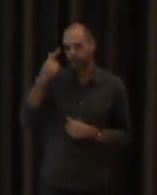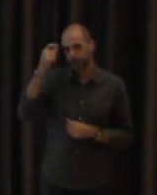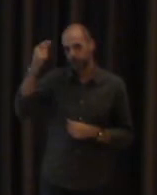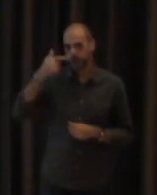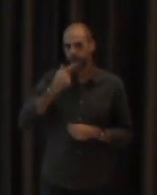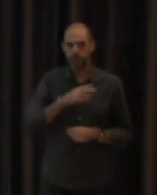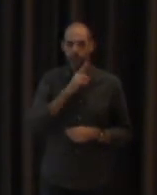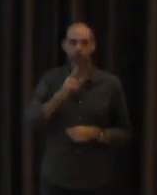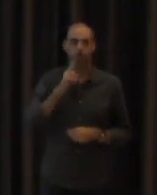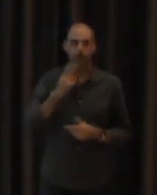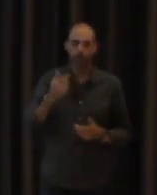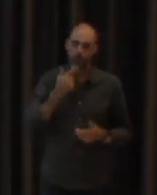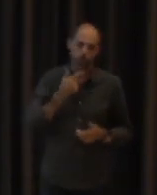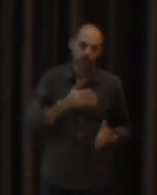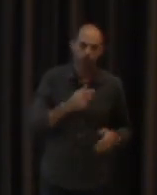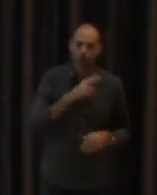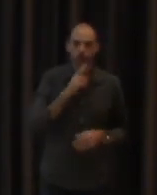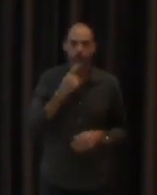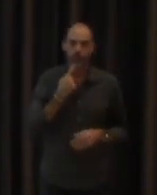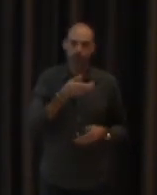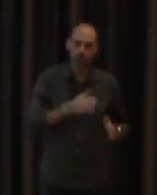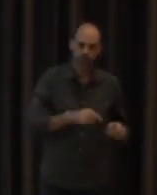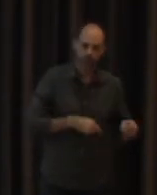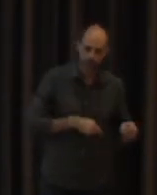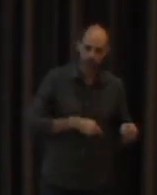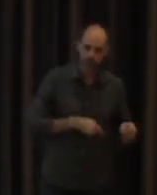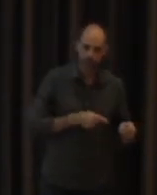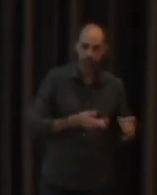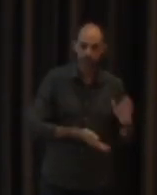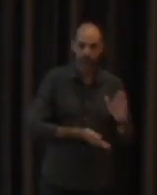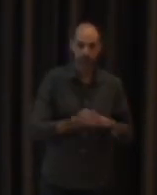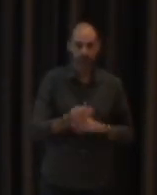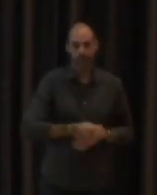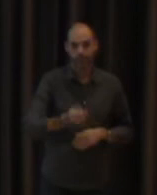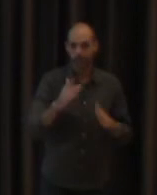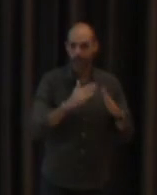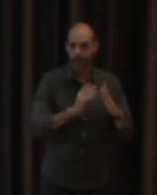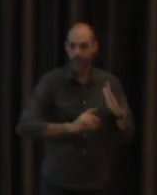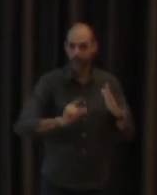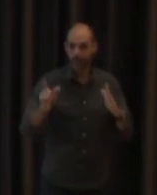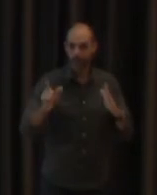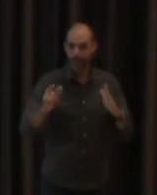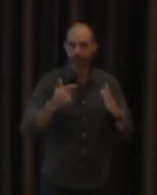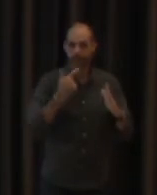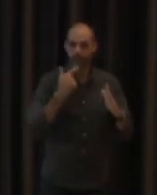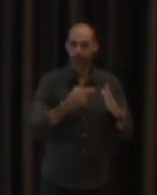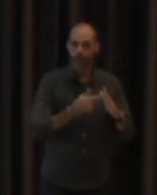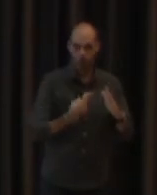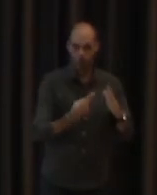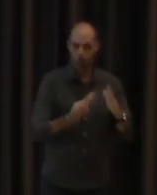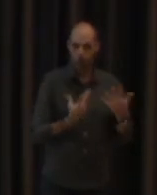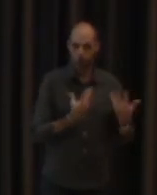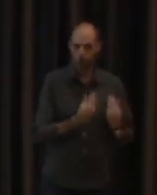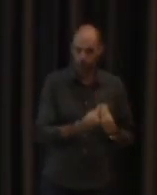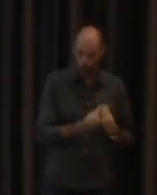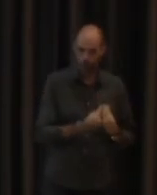mare la diu al fill abans de sortir de casa al fill. El lloc de destinació és el de l'emissor i el receptor, ara tots